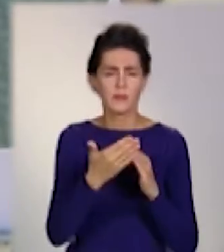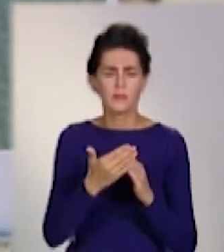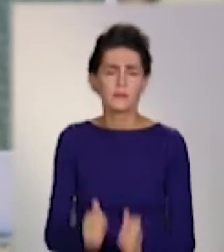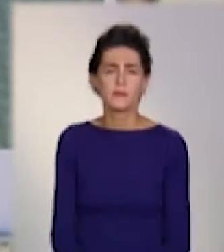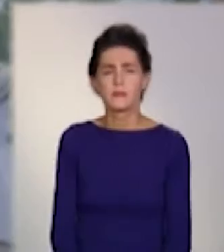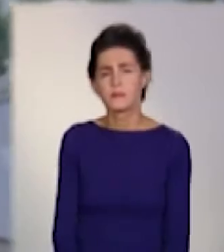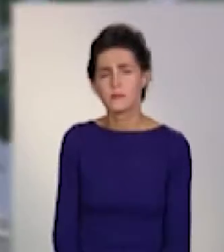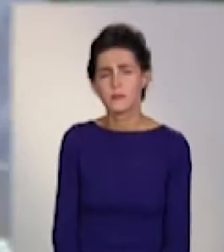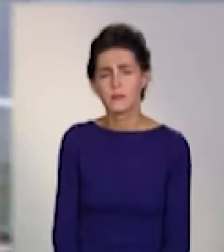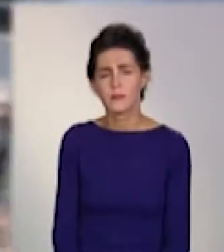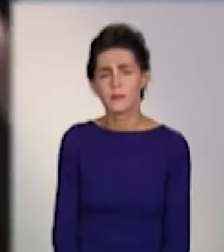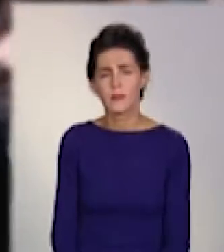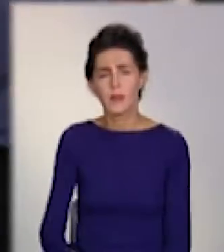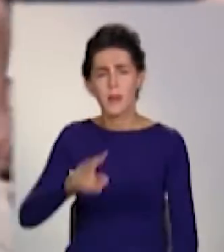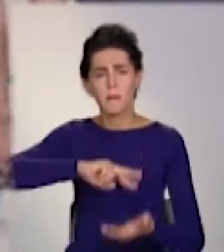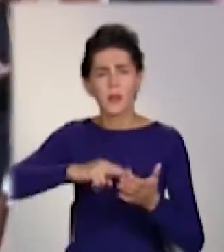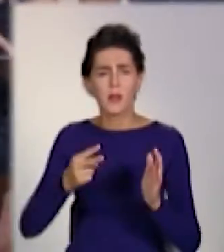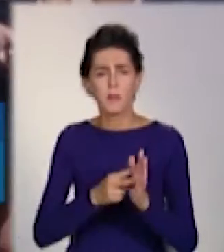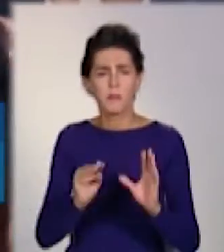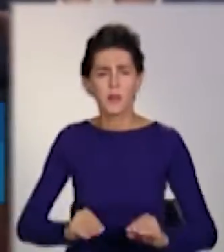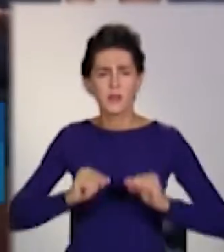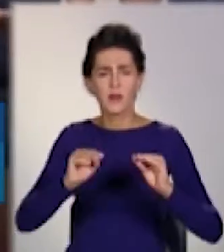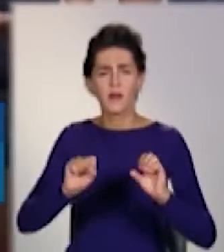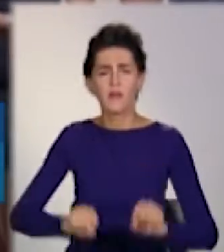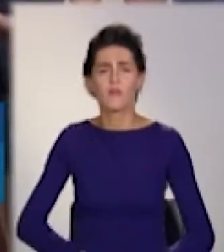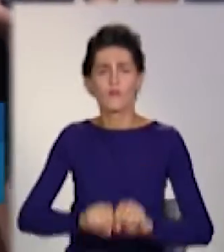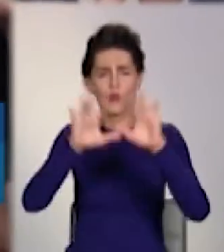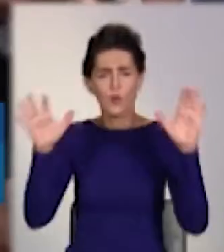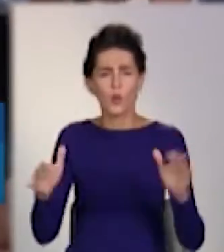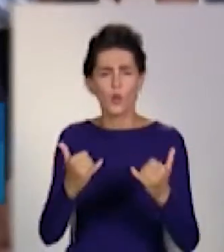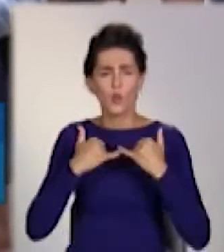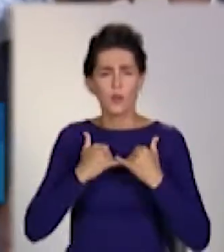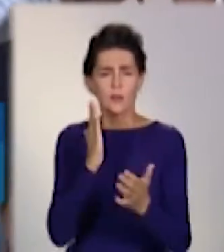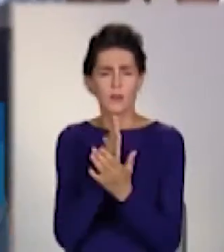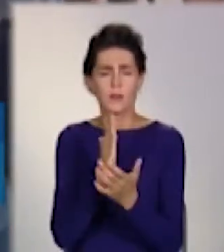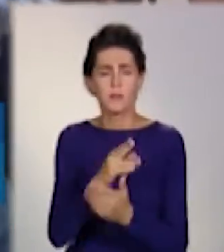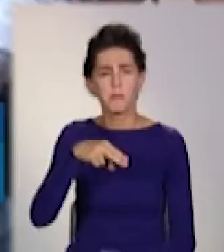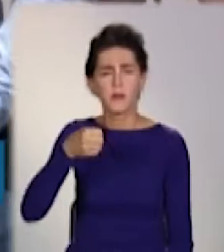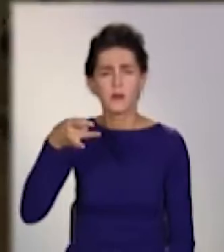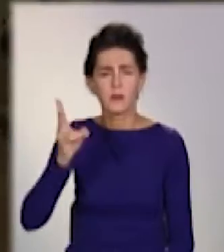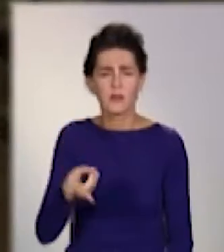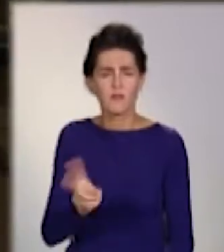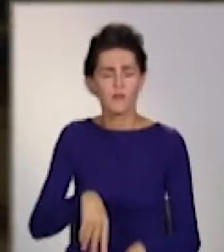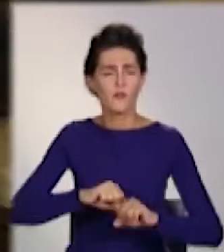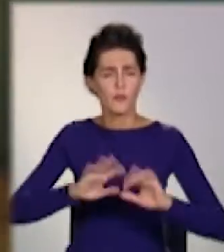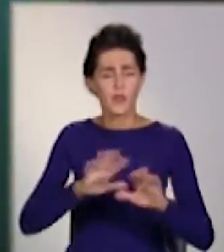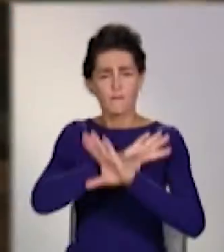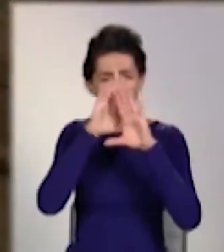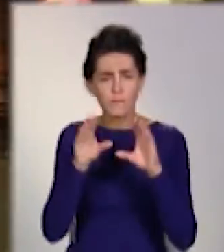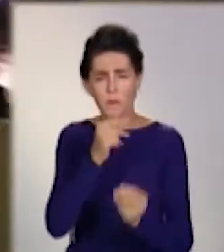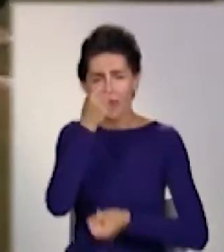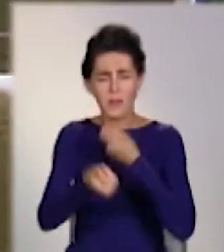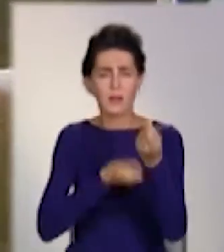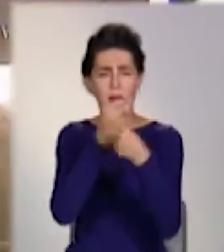поставити фонтан, небольшой фонтан, так як у нас рядом є парк, в якому буде 2 великі фонтани. Вартість